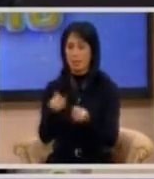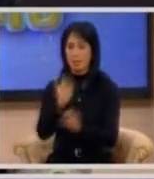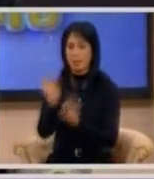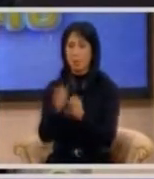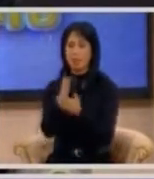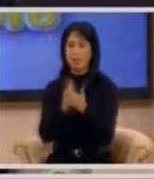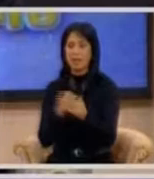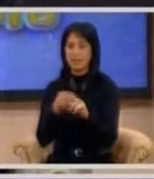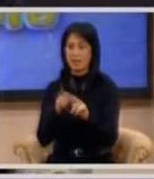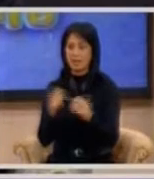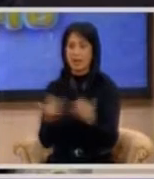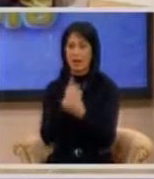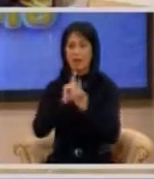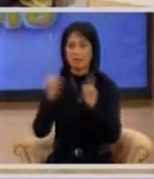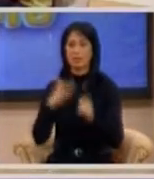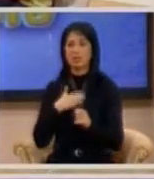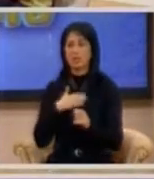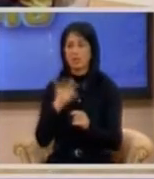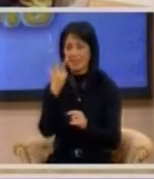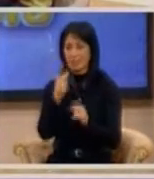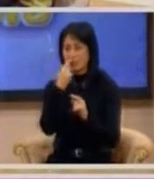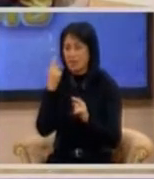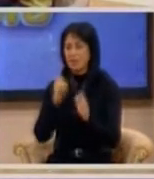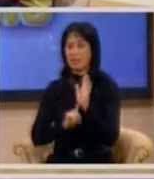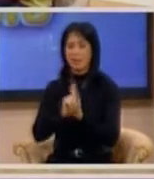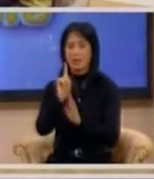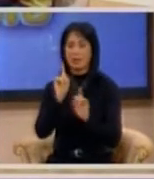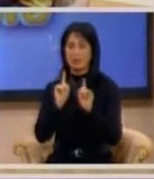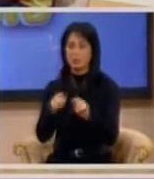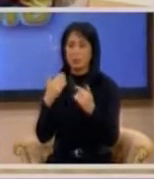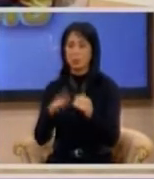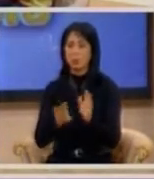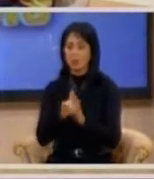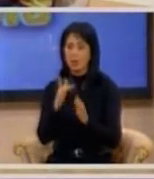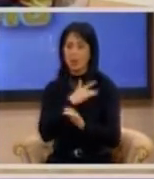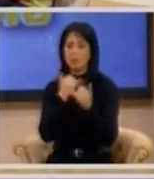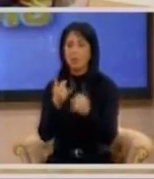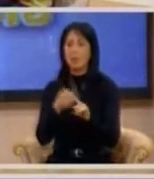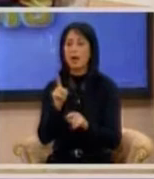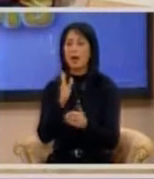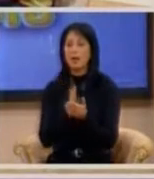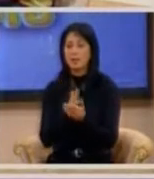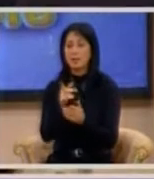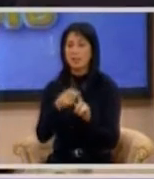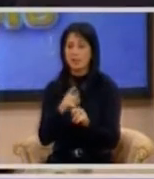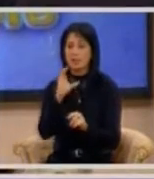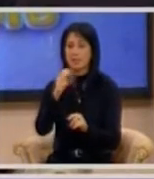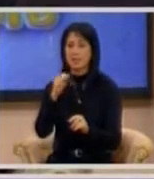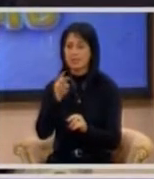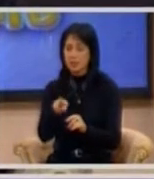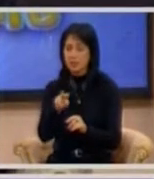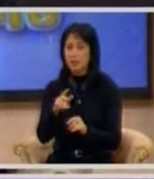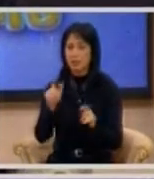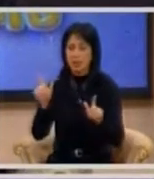არის დღევანდელი ჩვენ სამი დღის წინ რაც დავანერგეთ დღევანდელი გადაცემა, ზუსტად ამას ემსახურება. ეს არის SMS და ვიდეო